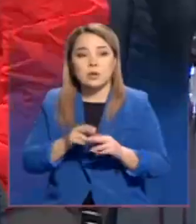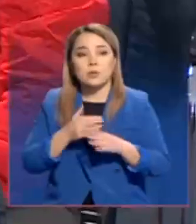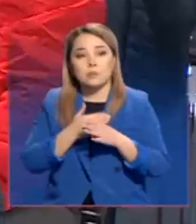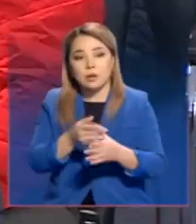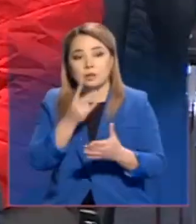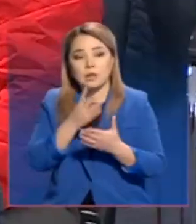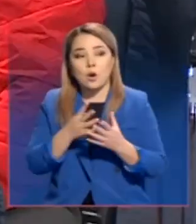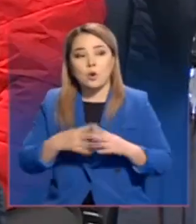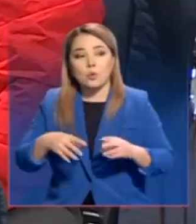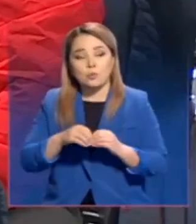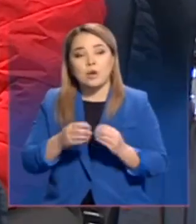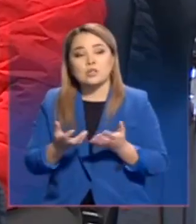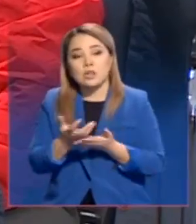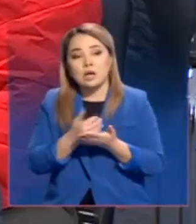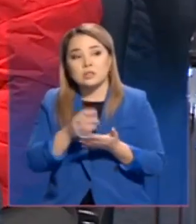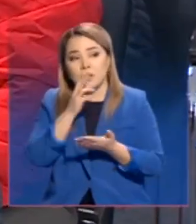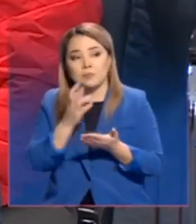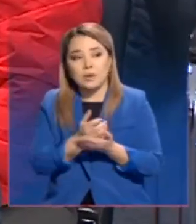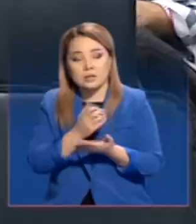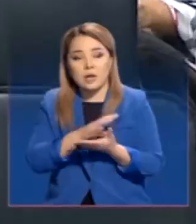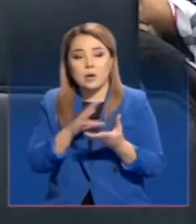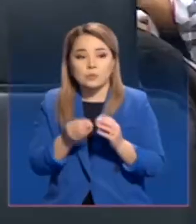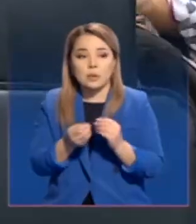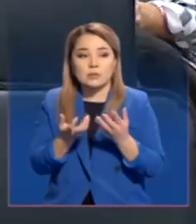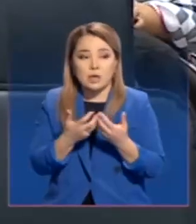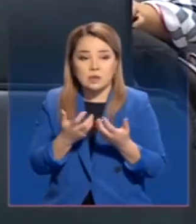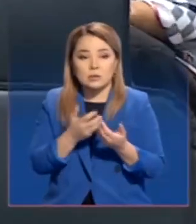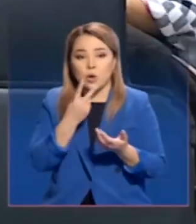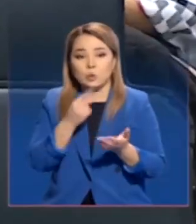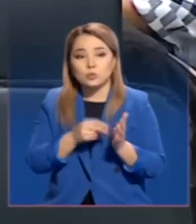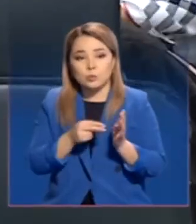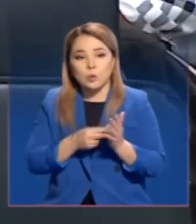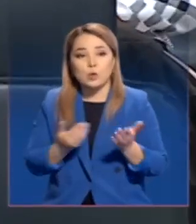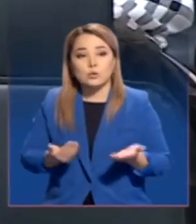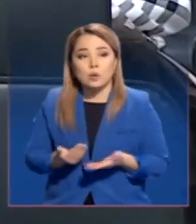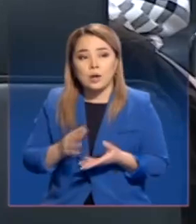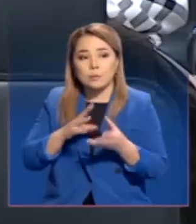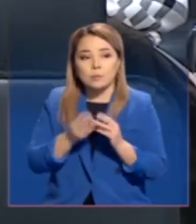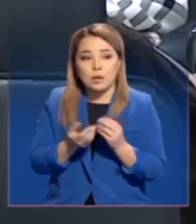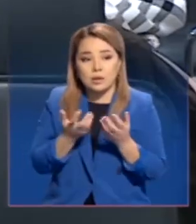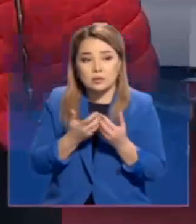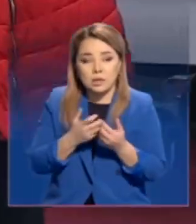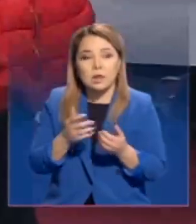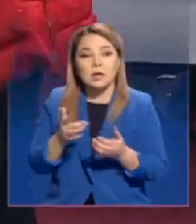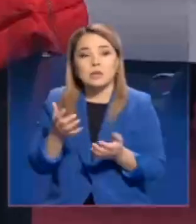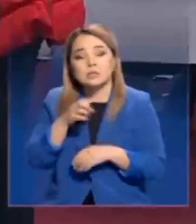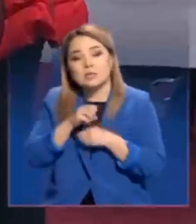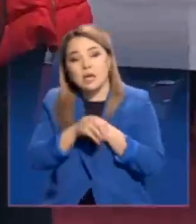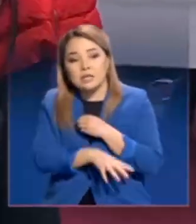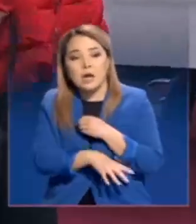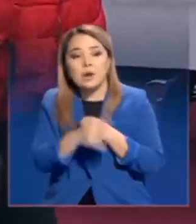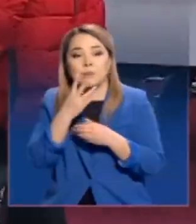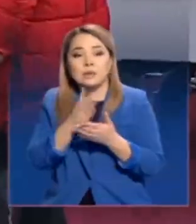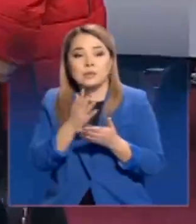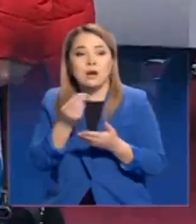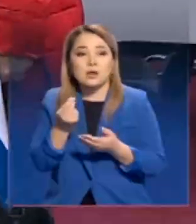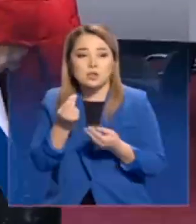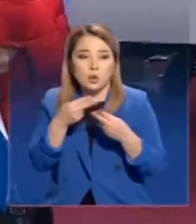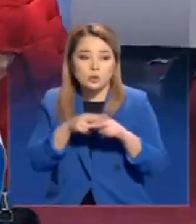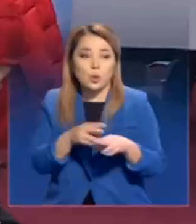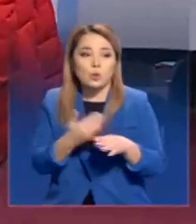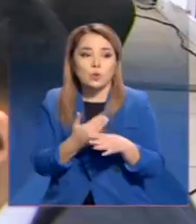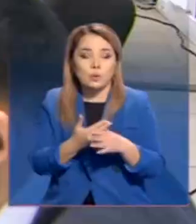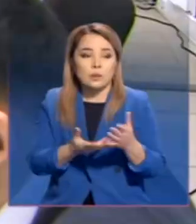көрсетеді. Ол үшін отбасының жиынтық табысы жан басына шағылады. Шыққан сома мен тұрғылықты өңірінде белгіленген кедейлік шегінің айырмасы ақшалай көмек